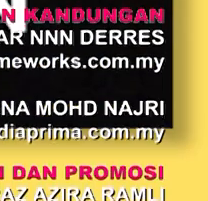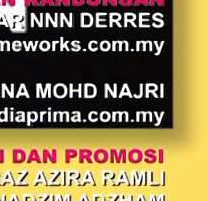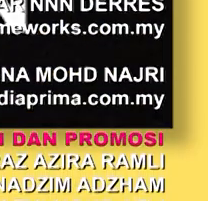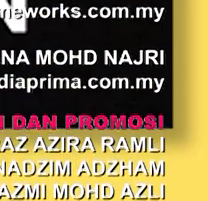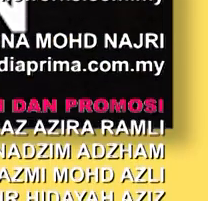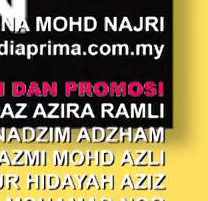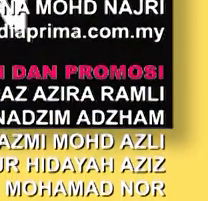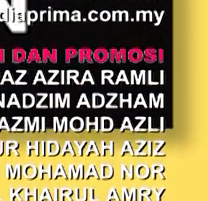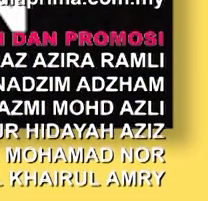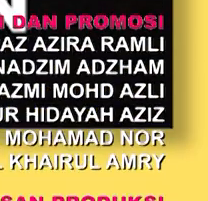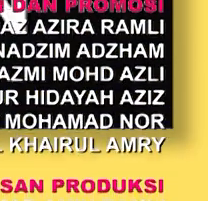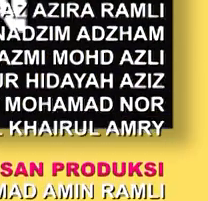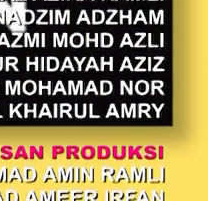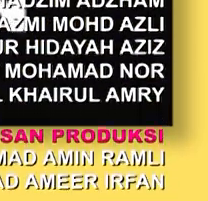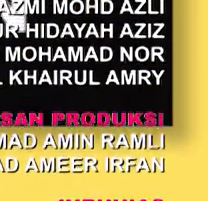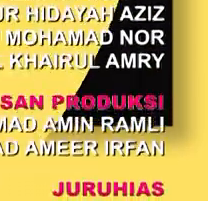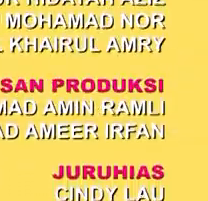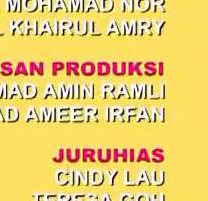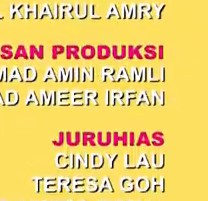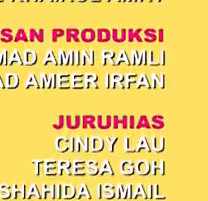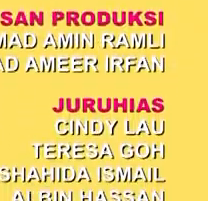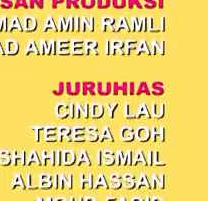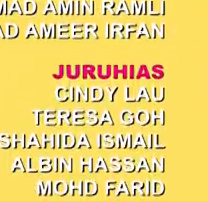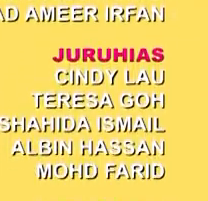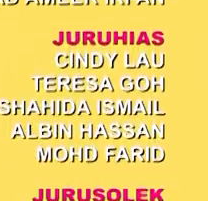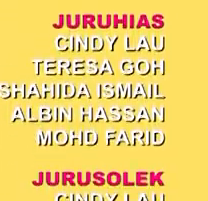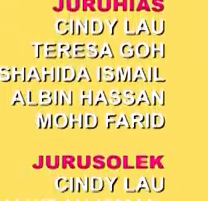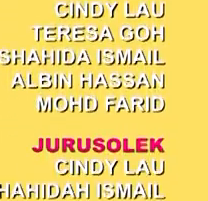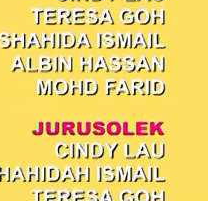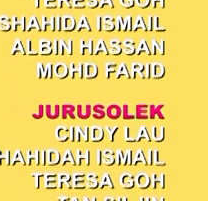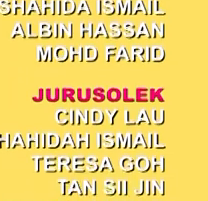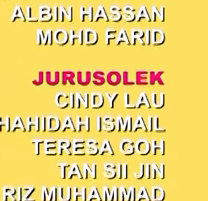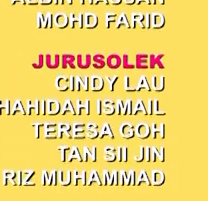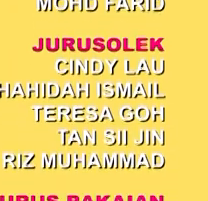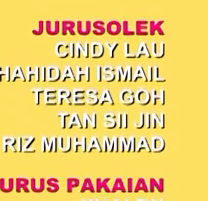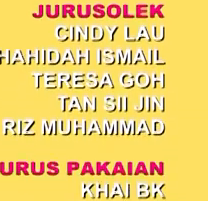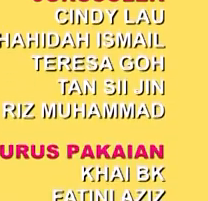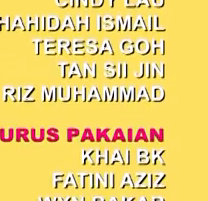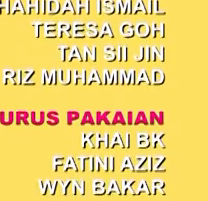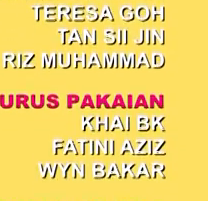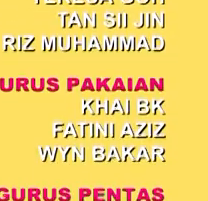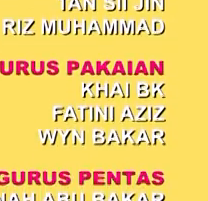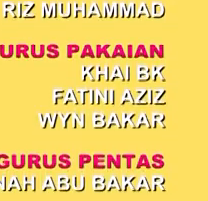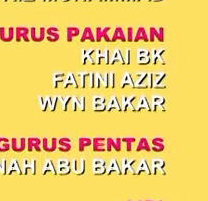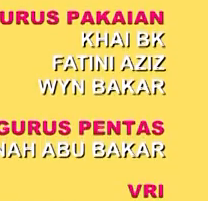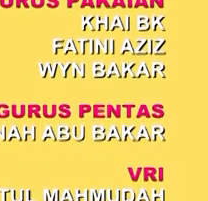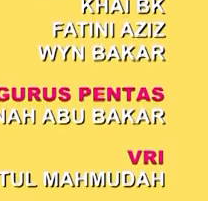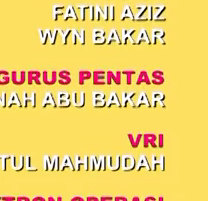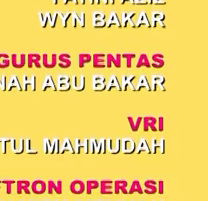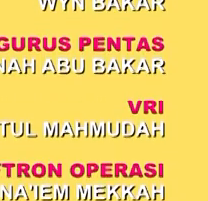rasa sayang-sayangi rasa sayangi rasa sayang-sayange